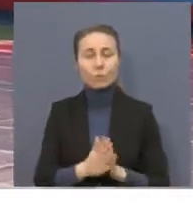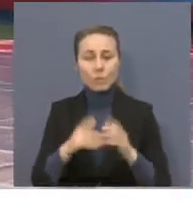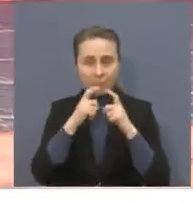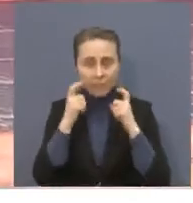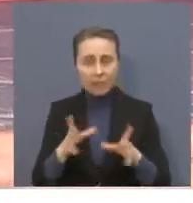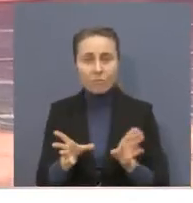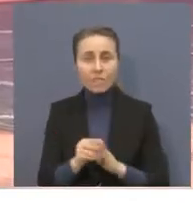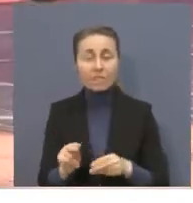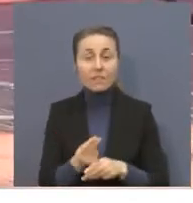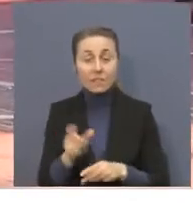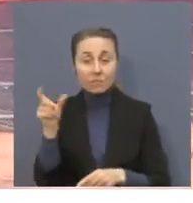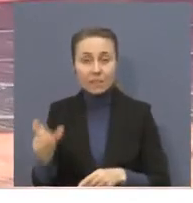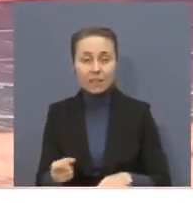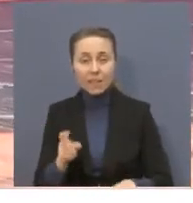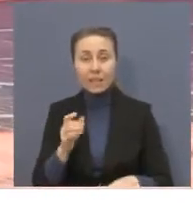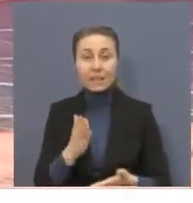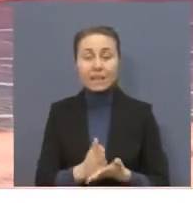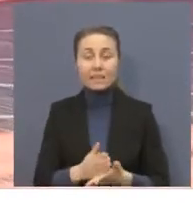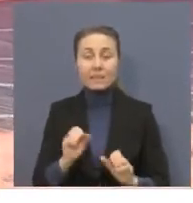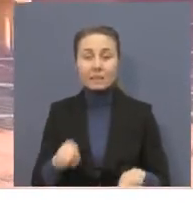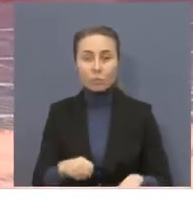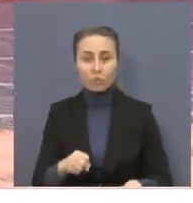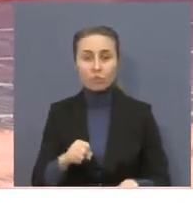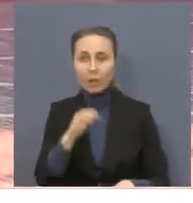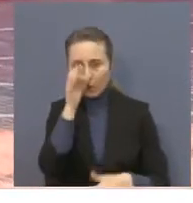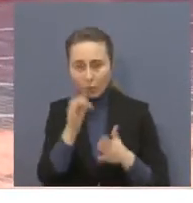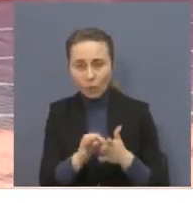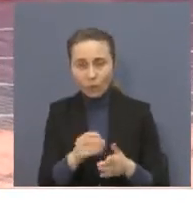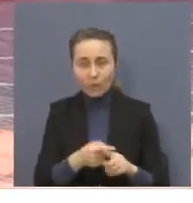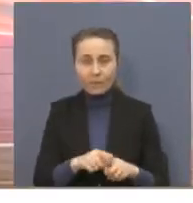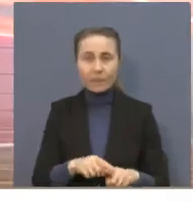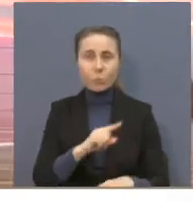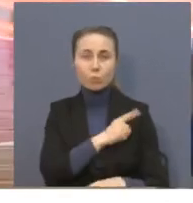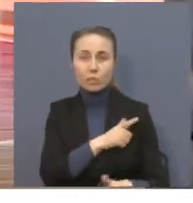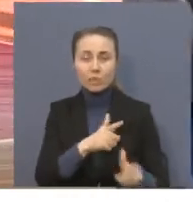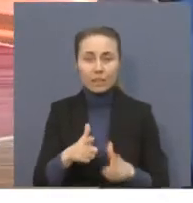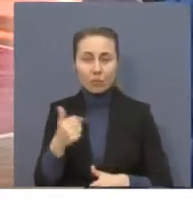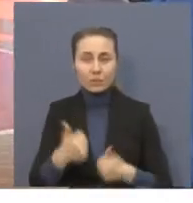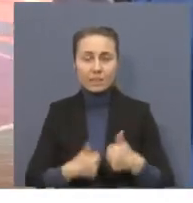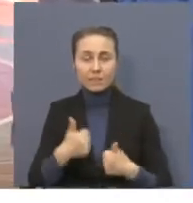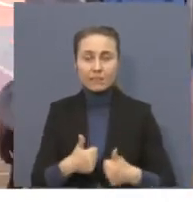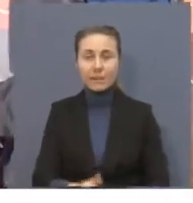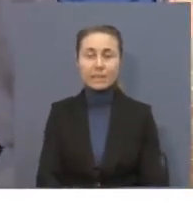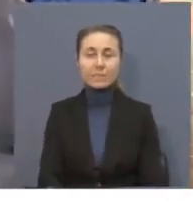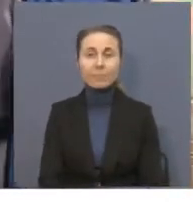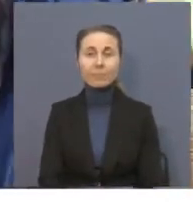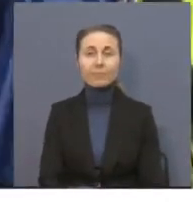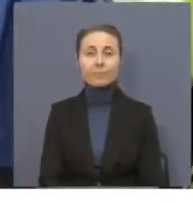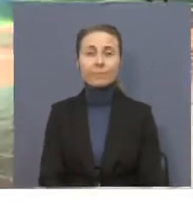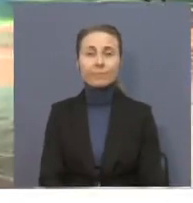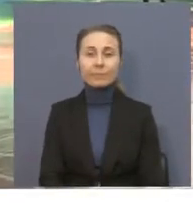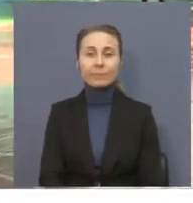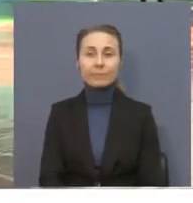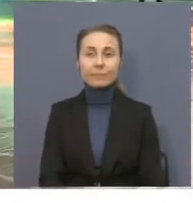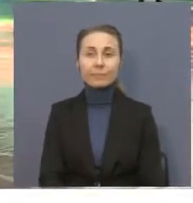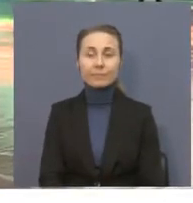вместе с воспитанниками есть возможность отрабатывать навыки и усиленно готовиться к соревнованиям. Зарина Дюсикеева, Колымбек